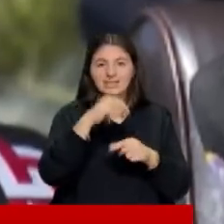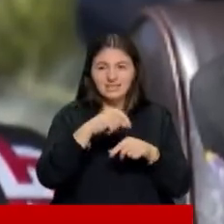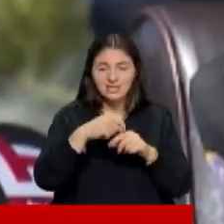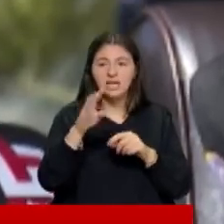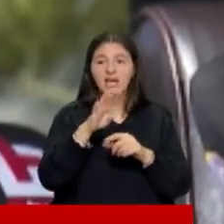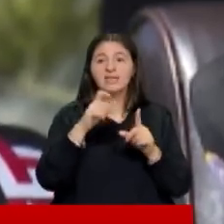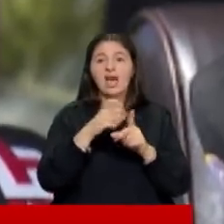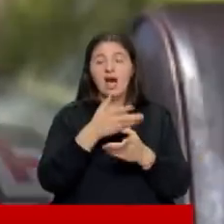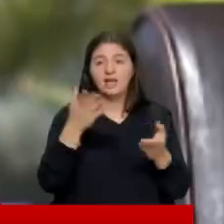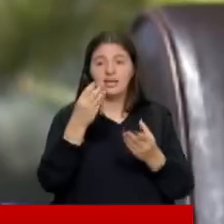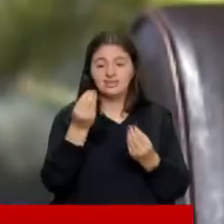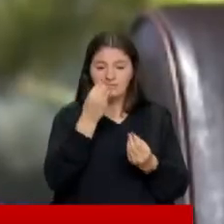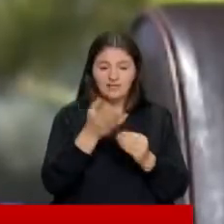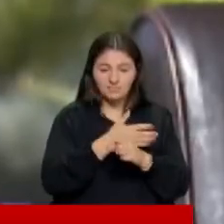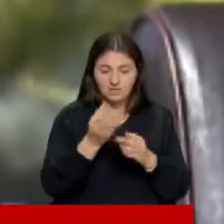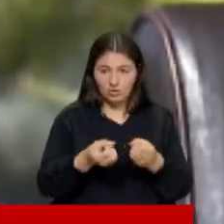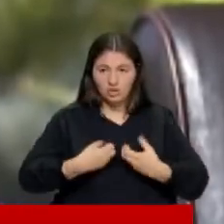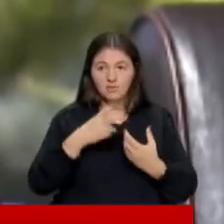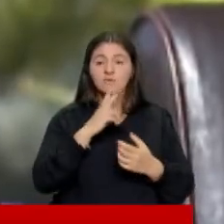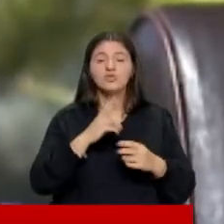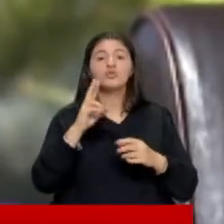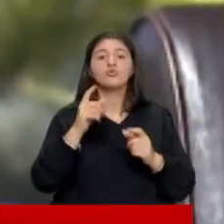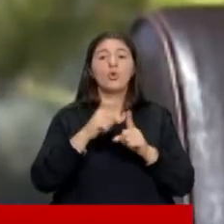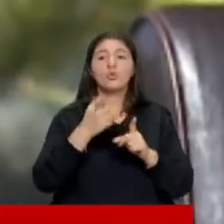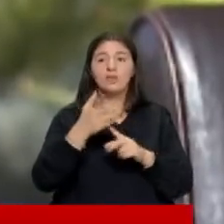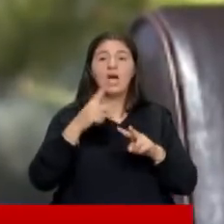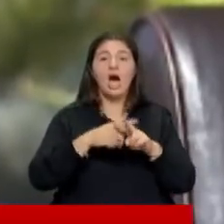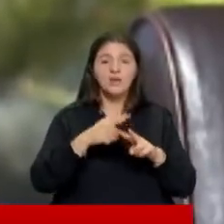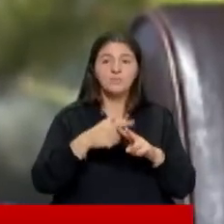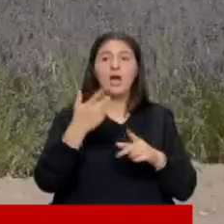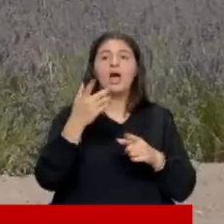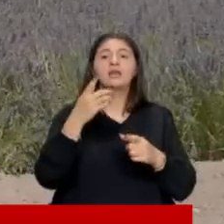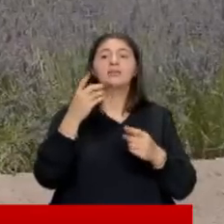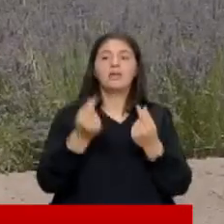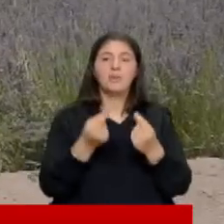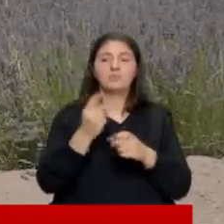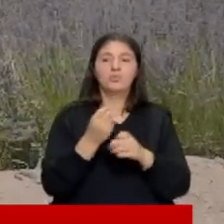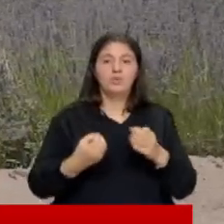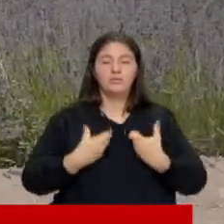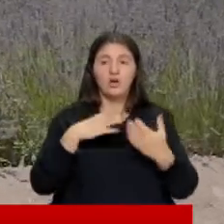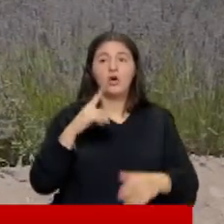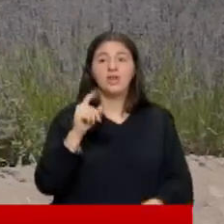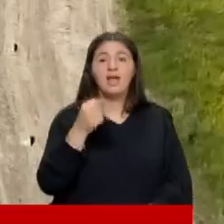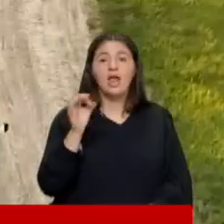sebze üretimi ve 200 dönümde Arpa Buğday ve saman balyası üretimi var 16